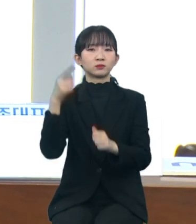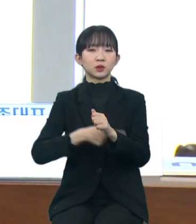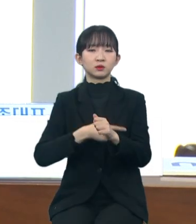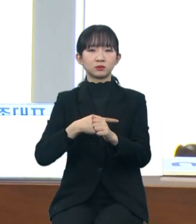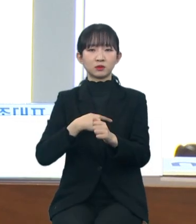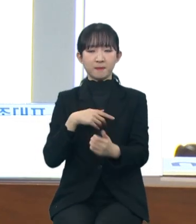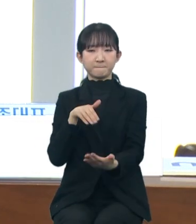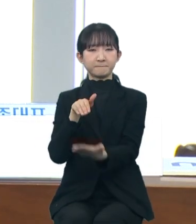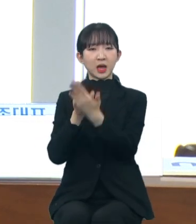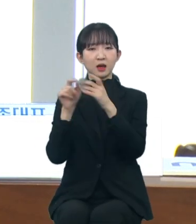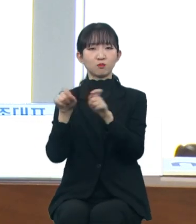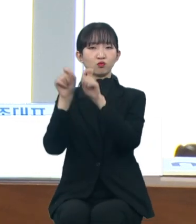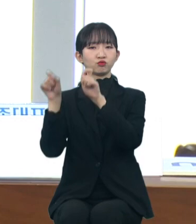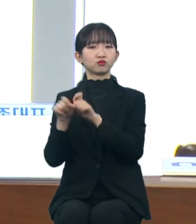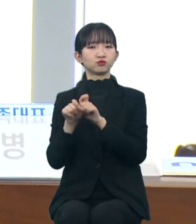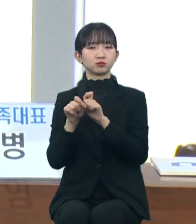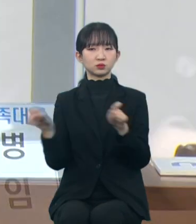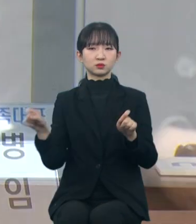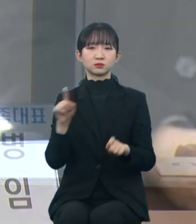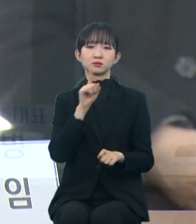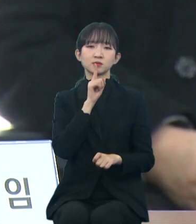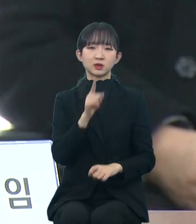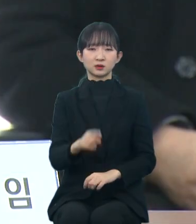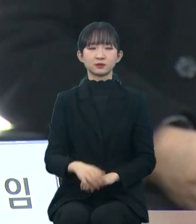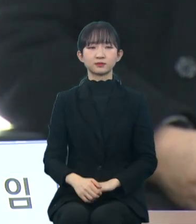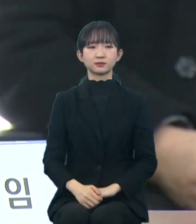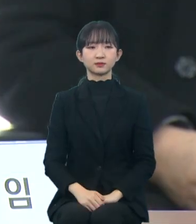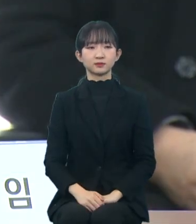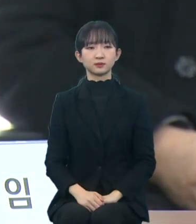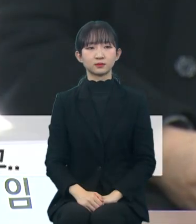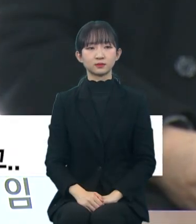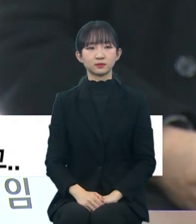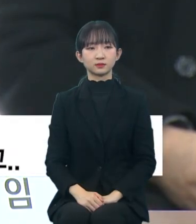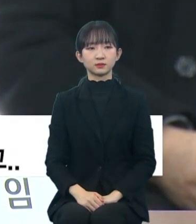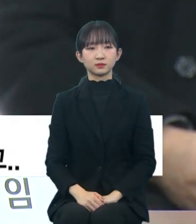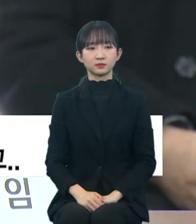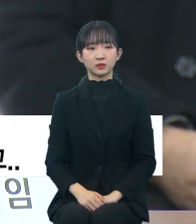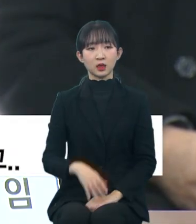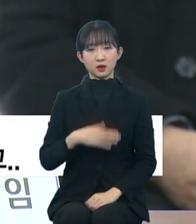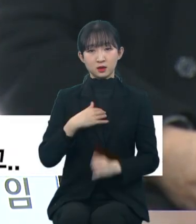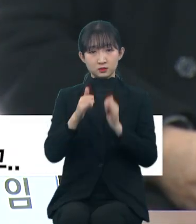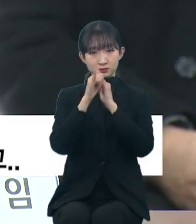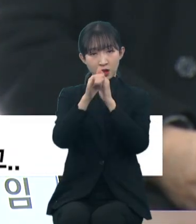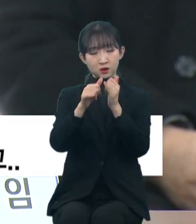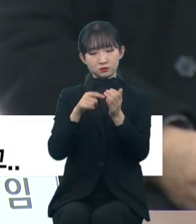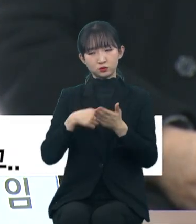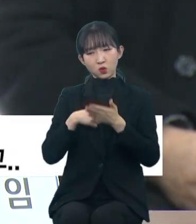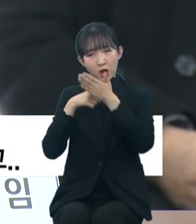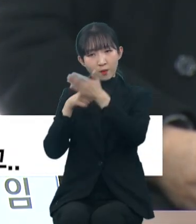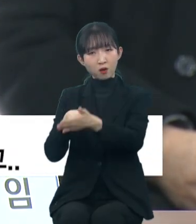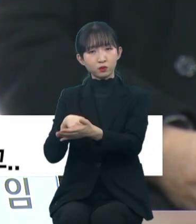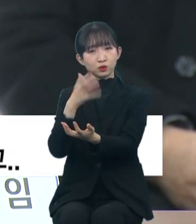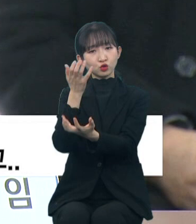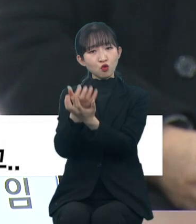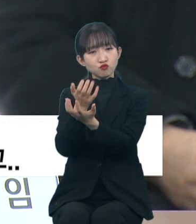포상이 보류되었다는 통보를 받게 되었습니다. 포상 신청을 하면 서류가 미비하다고